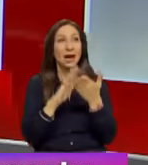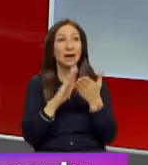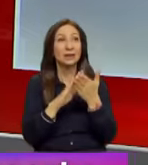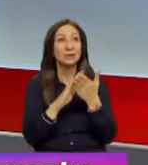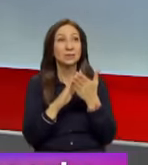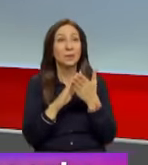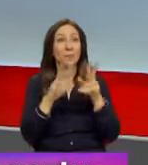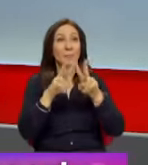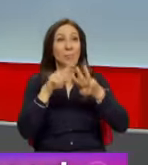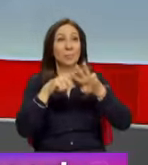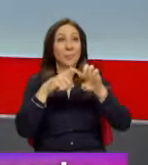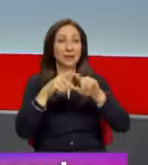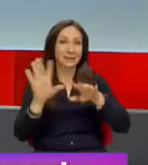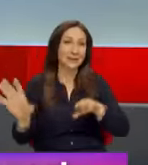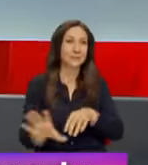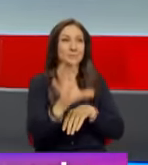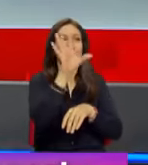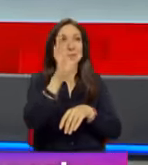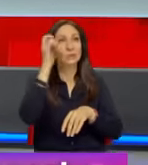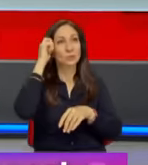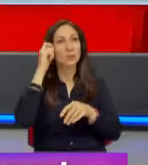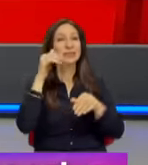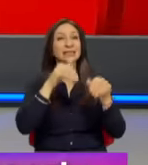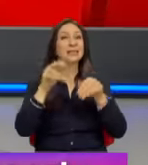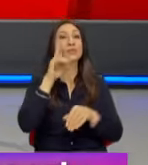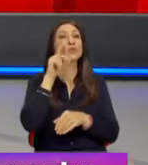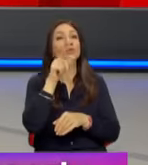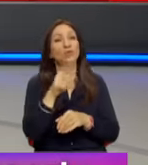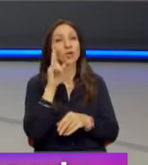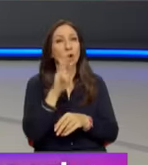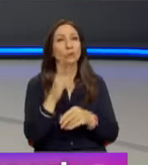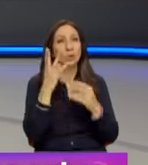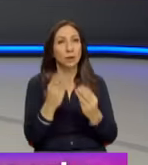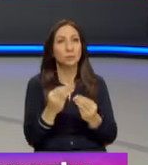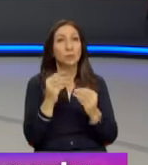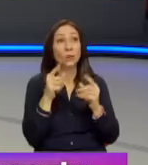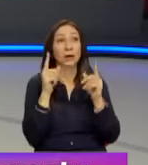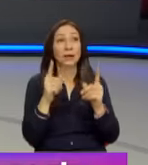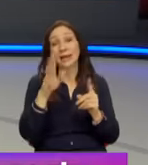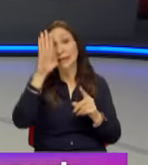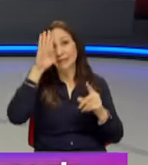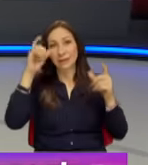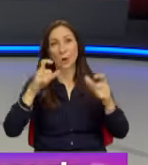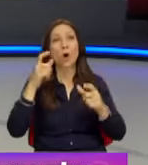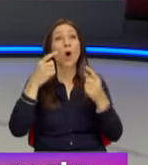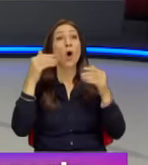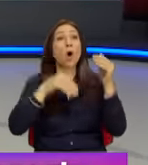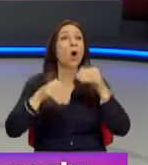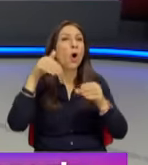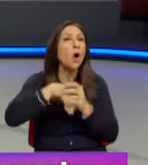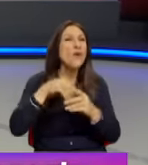arkadaşımız Mert de getirsin şöyle bir Üsküdar'ın seçim sonucunu görmüş olalım. Bu arada İstanbul'daki oy farkının